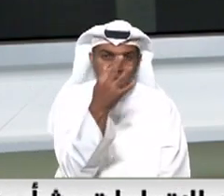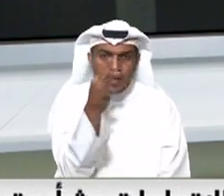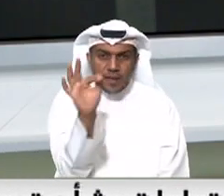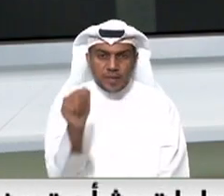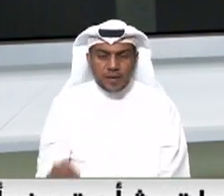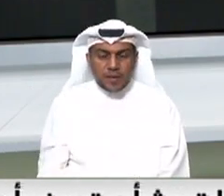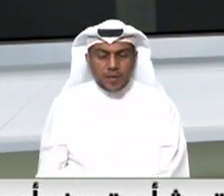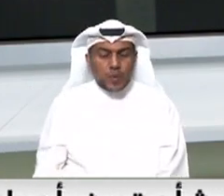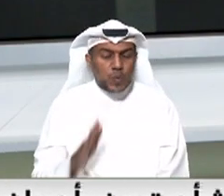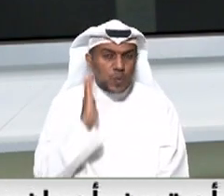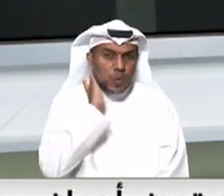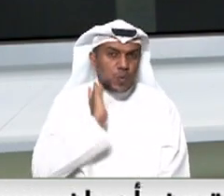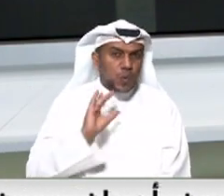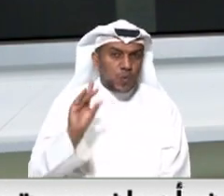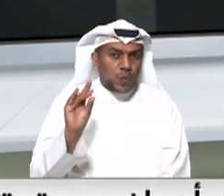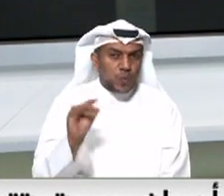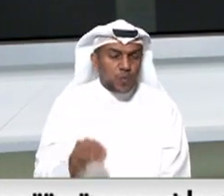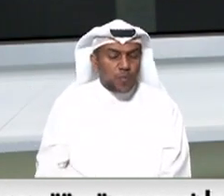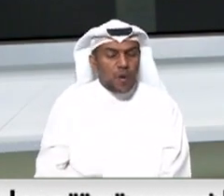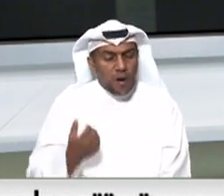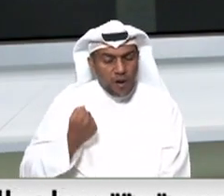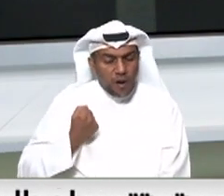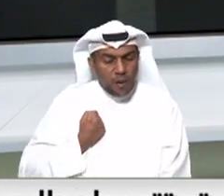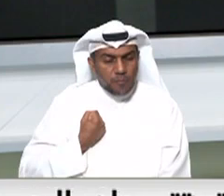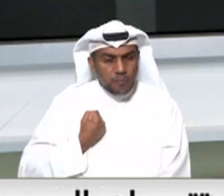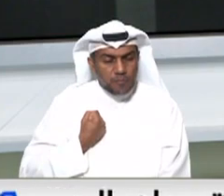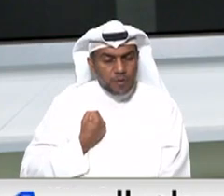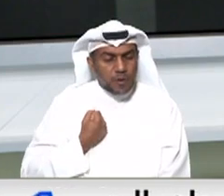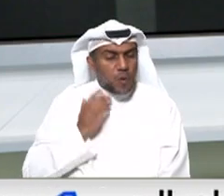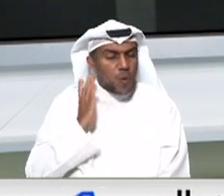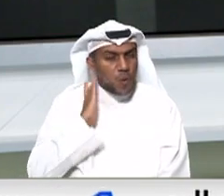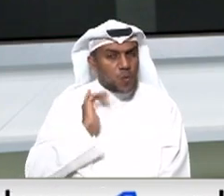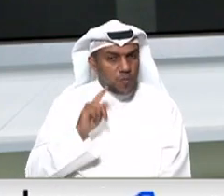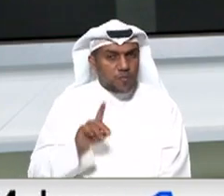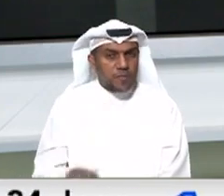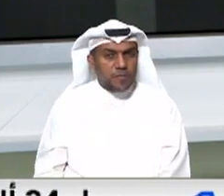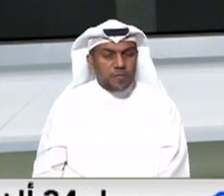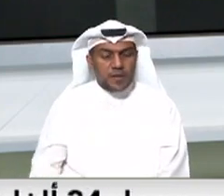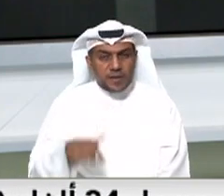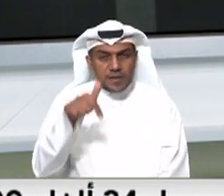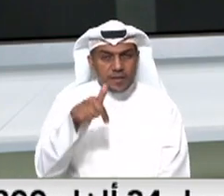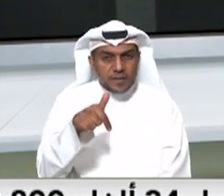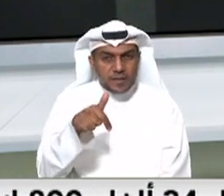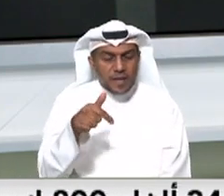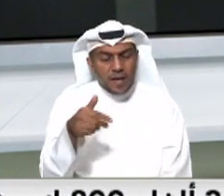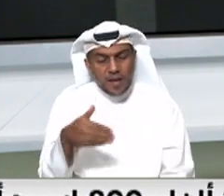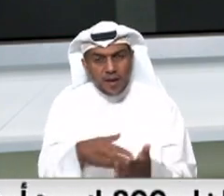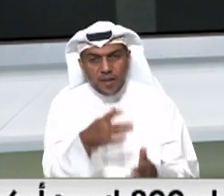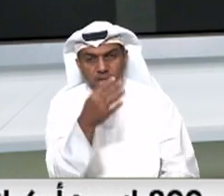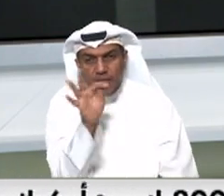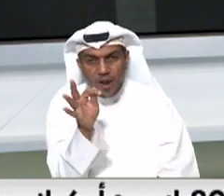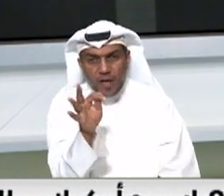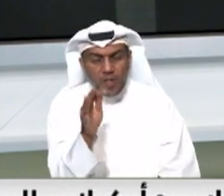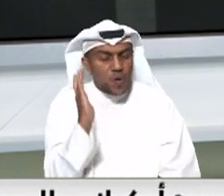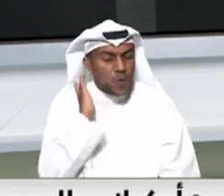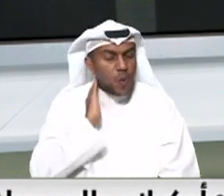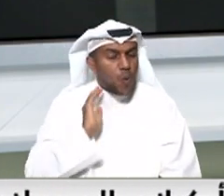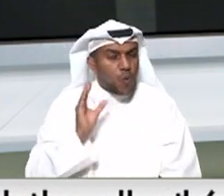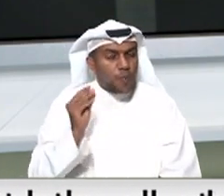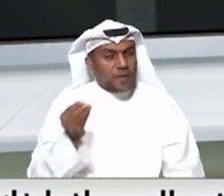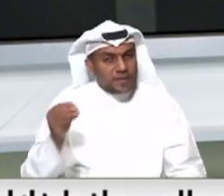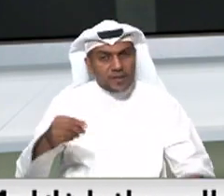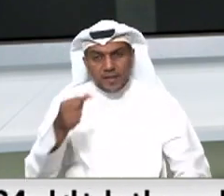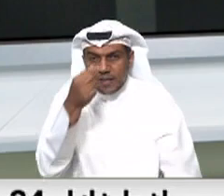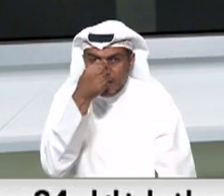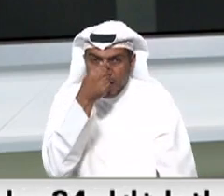وال راح تكون ملحوظه ابتداء من يوم الاربعاء باذن الله وسرعه الرياح من سته الى ثلاثين كيلو متر في الساعه والاحساس بالرطوبه راح يزيد في يوم